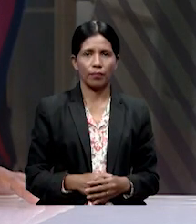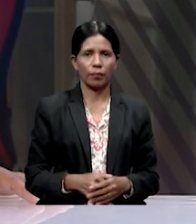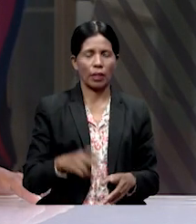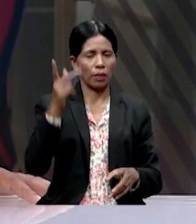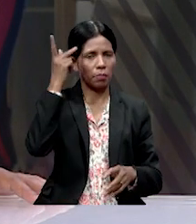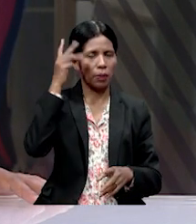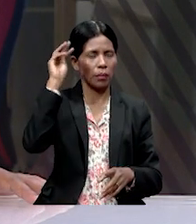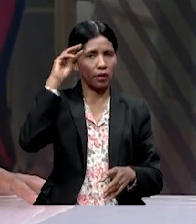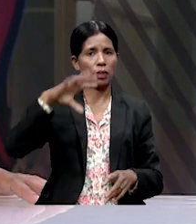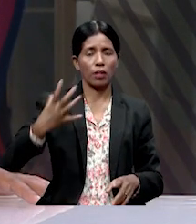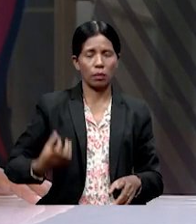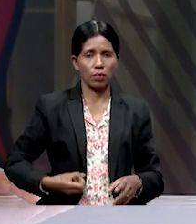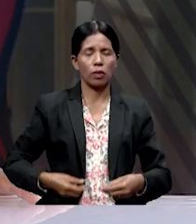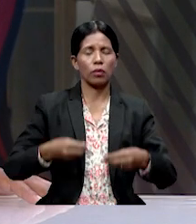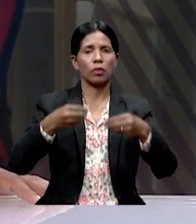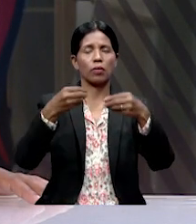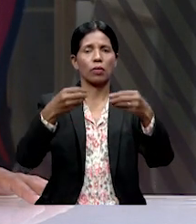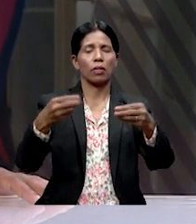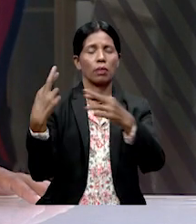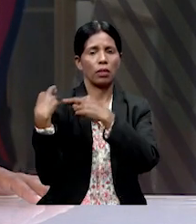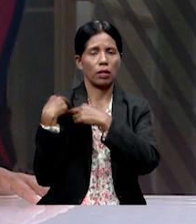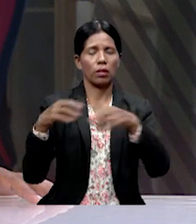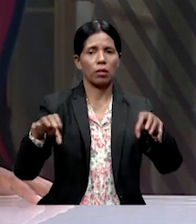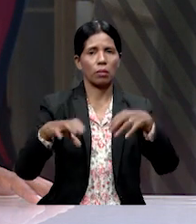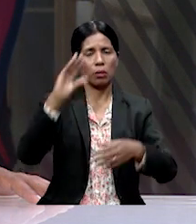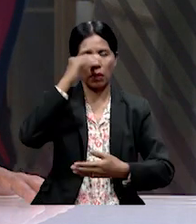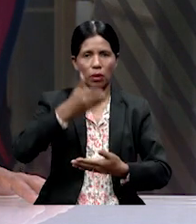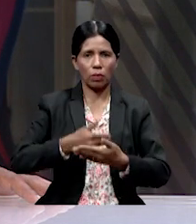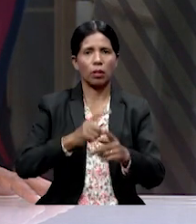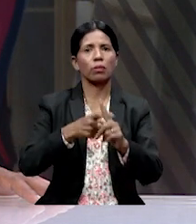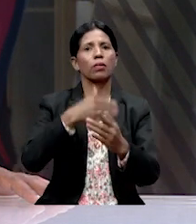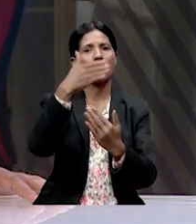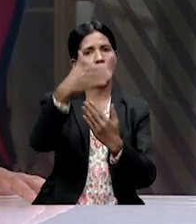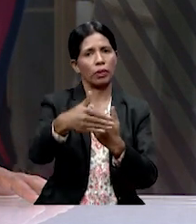Primeiro-Ministro Camboja se entrega poder Banya Oan e a Fulangoin.